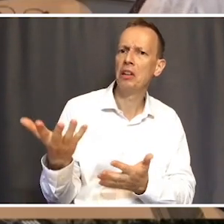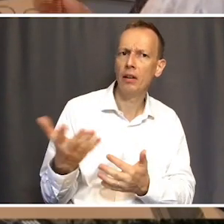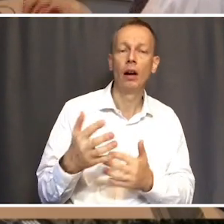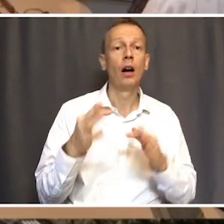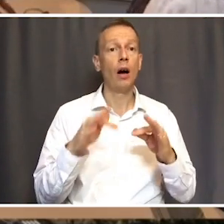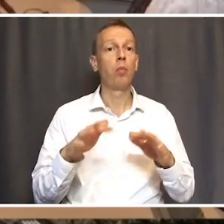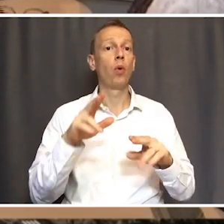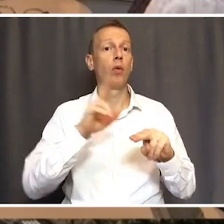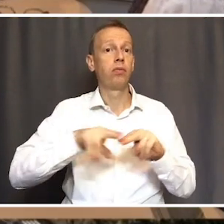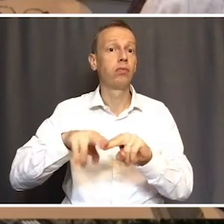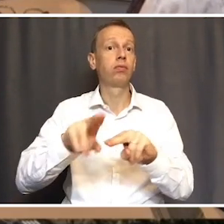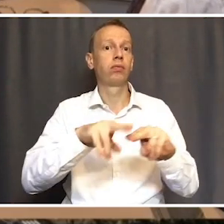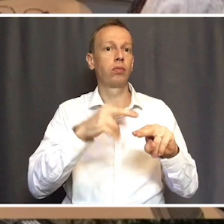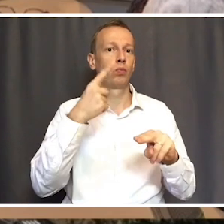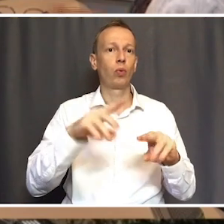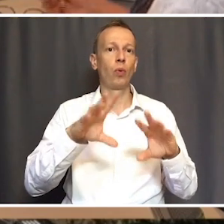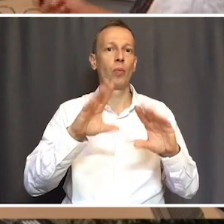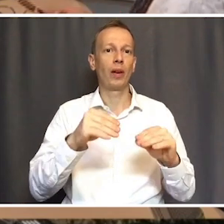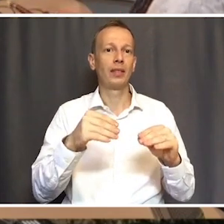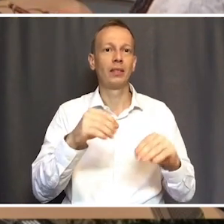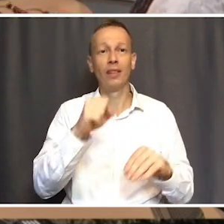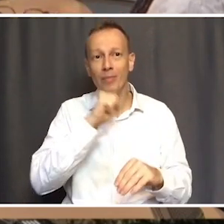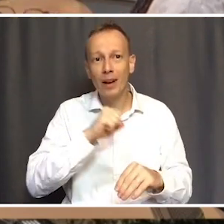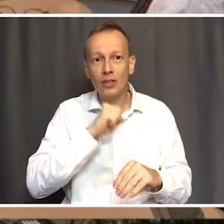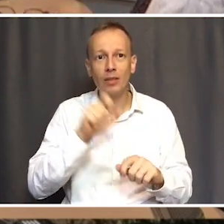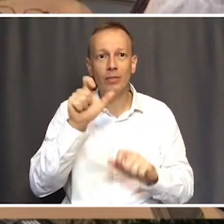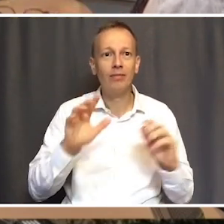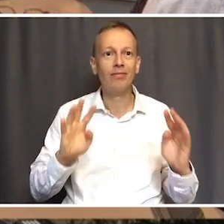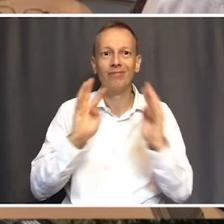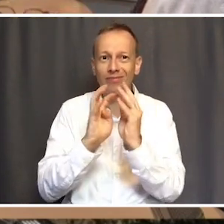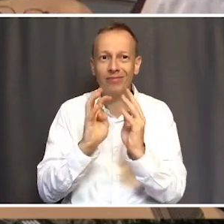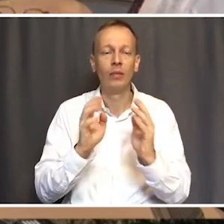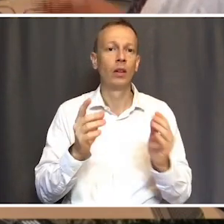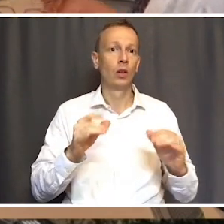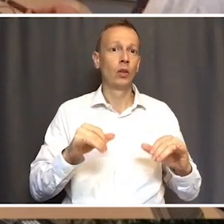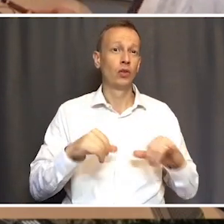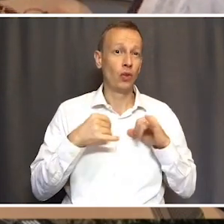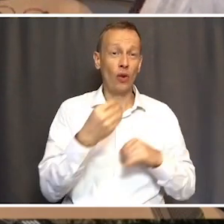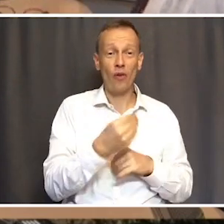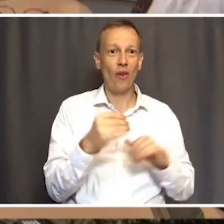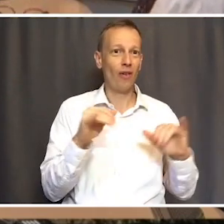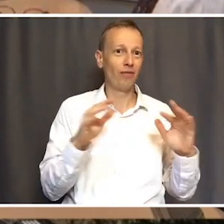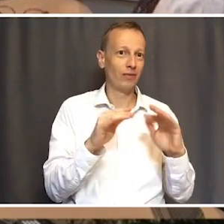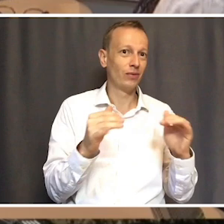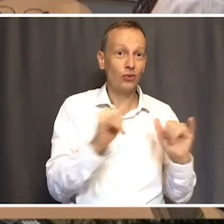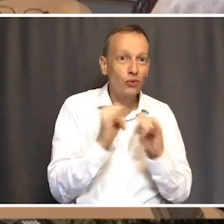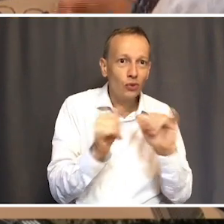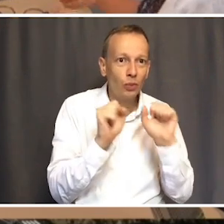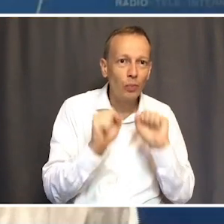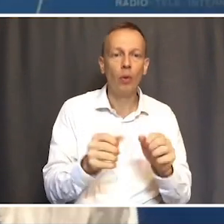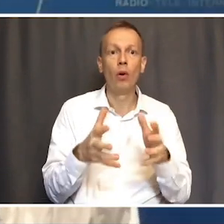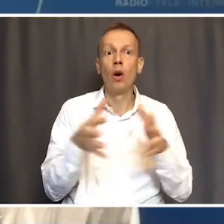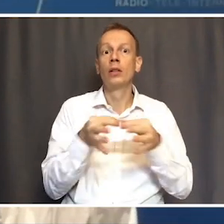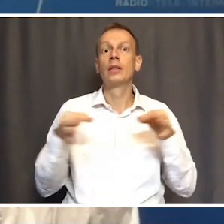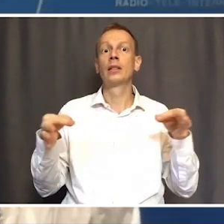domaine ? Notamment dans l'aménagement d'espaces de rencontres et d'animation, des matahiapo, d'aires de jeu pour la petite enfance, une